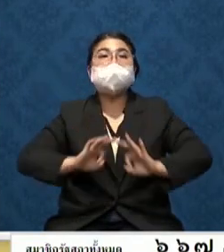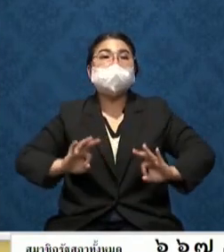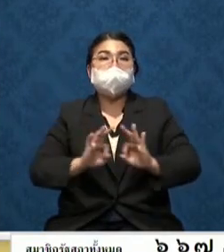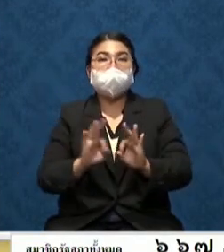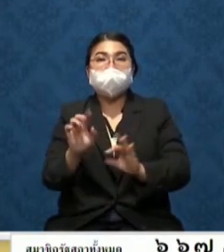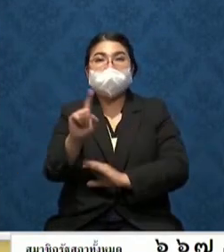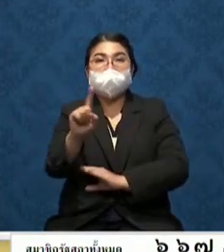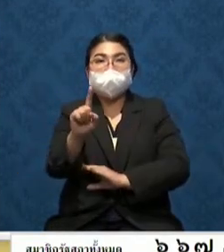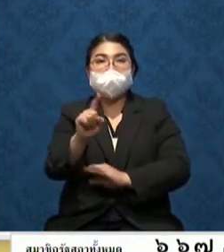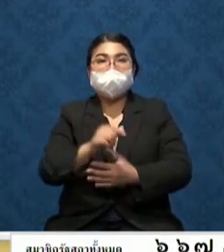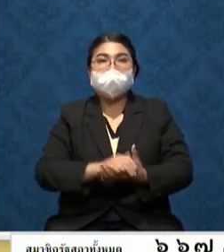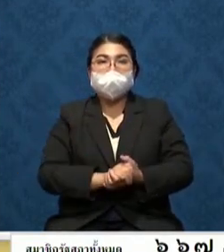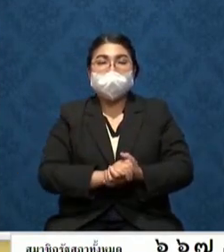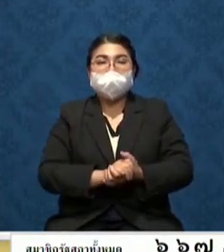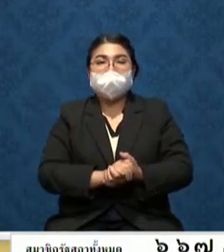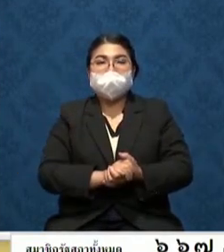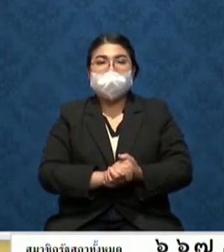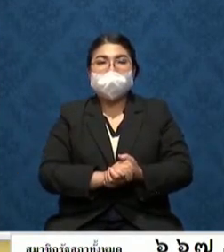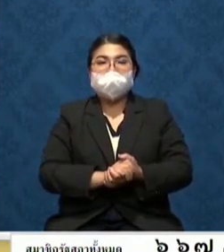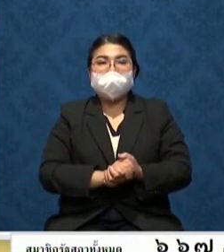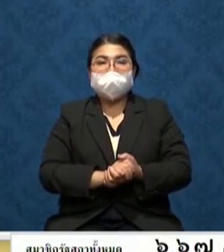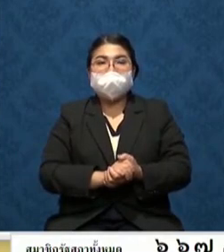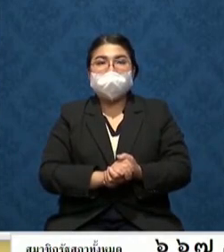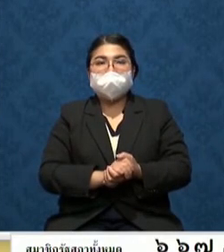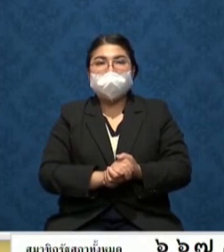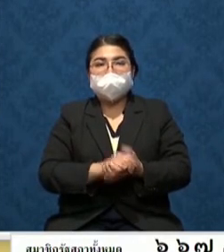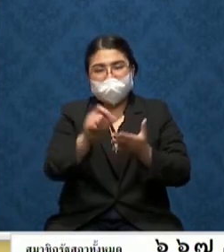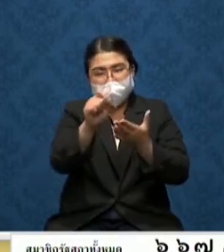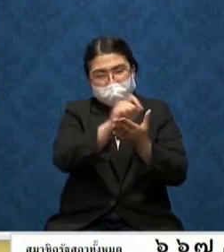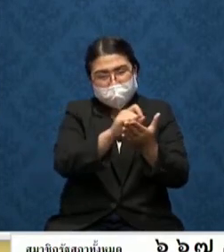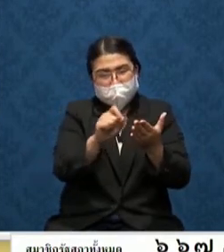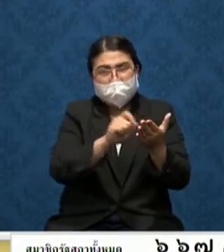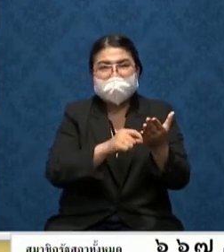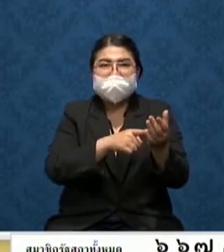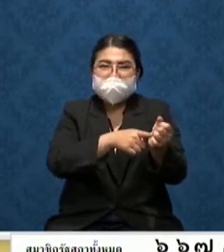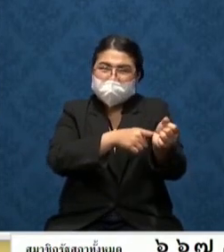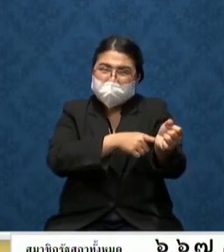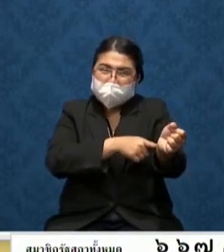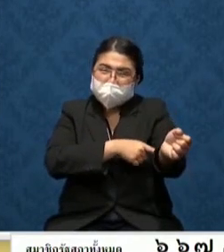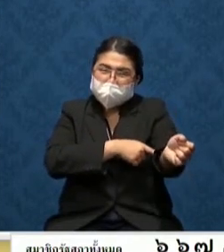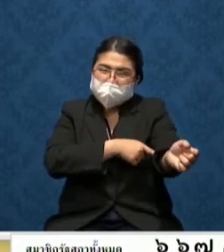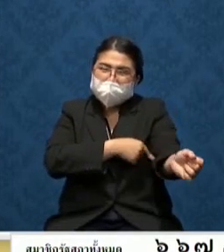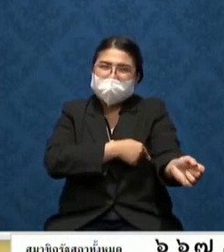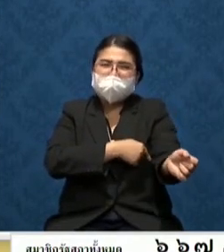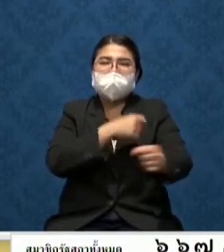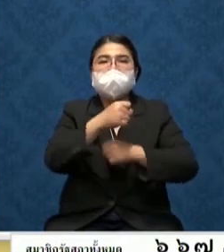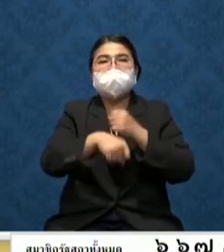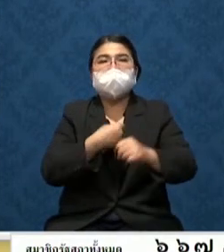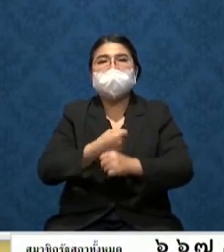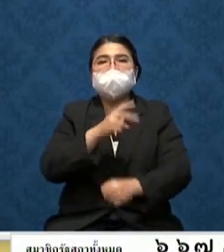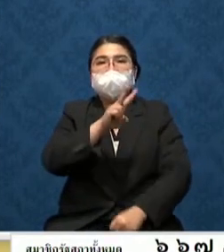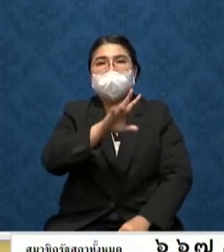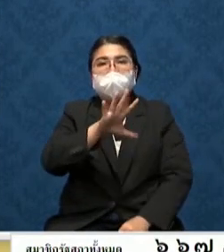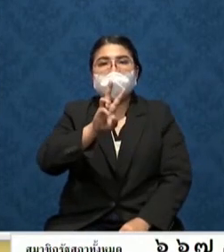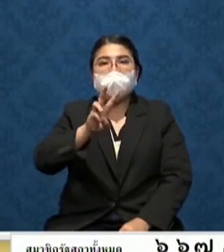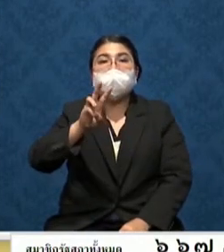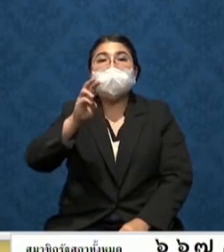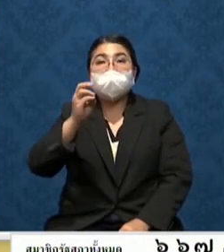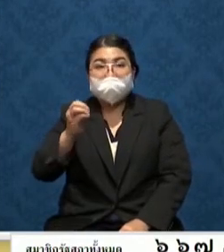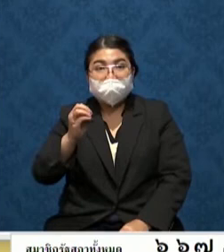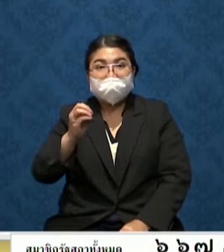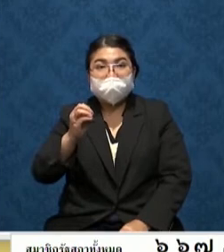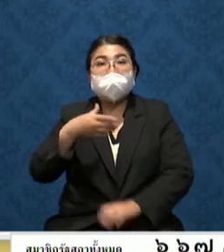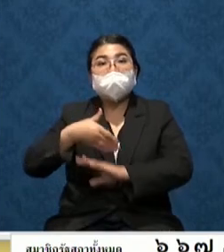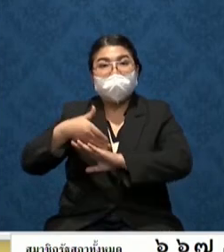าร่าง ใช้ เวลา ยาว นาน คื่าง มา ตั้ง แต่ ปี 2560 ก่อน ที่